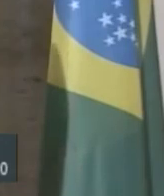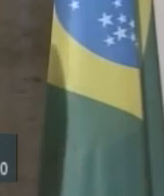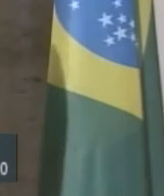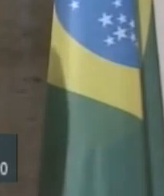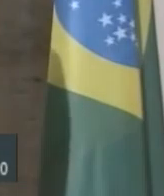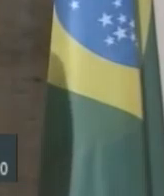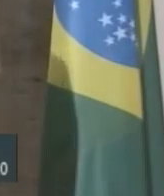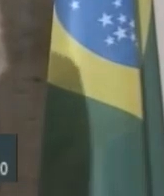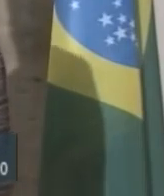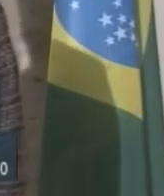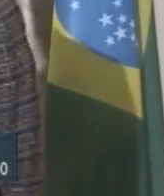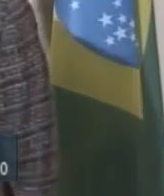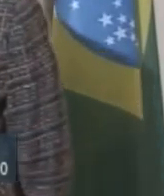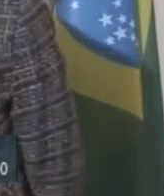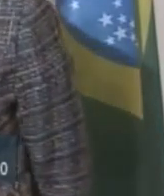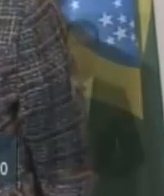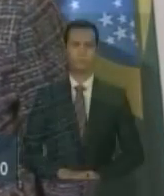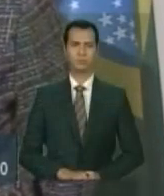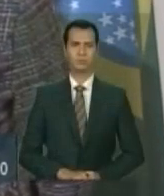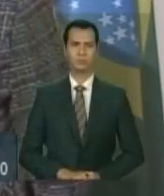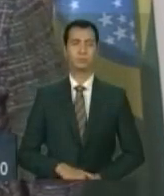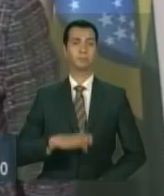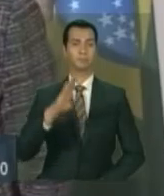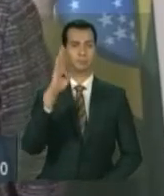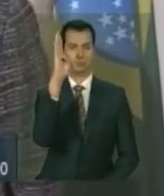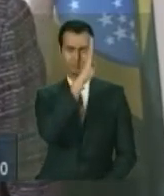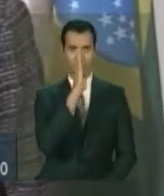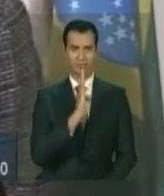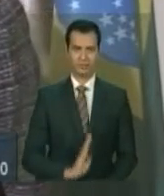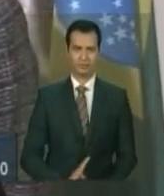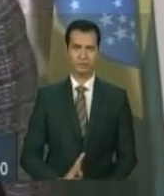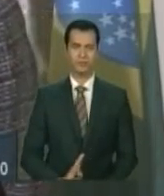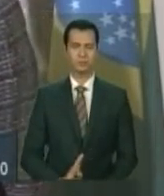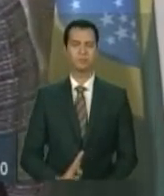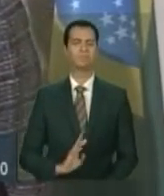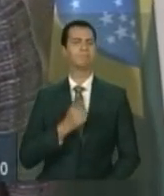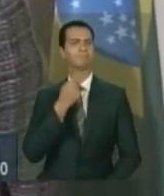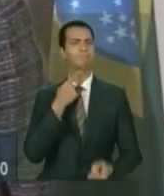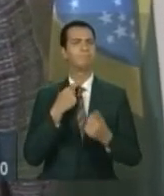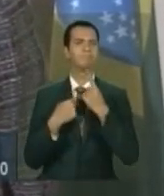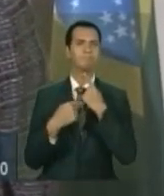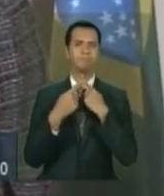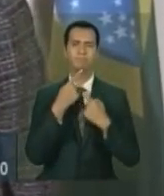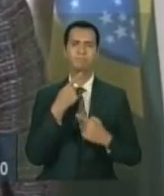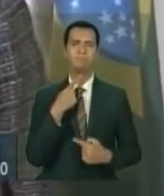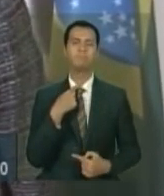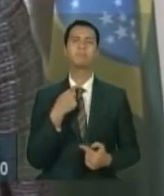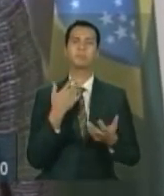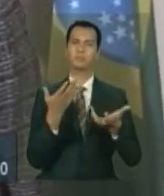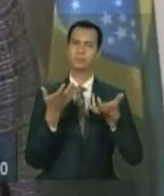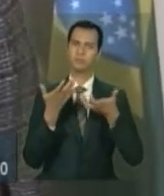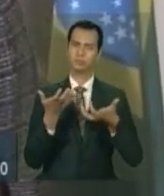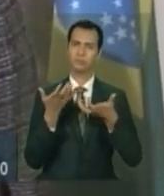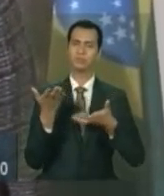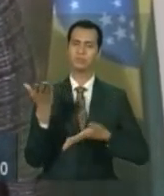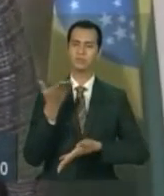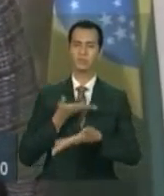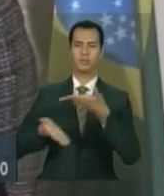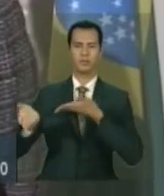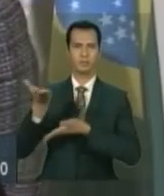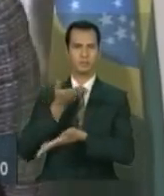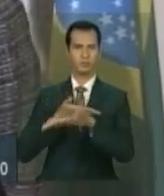от нея. O Brasil tem uma enorme disposição de estreitar seu